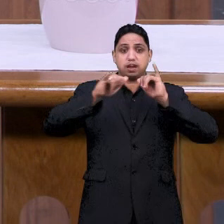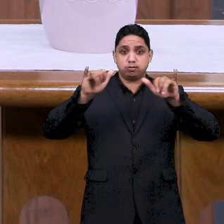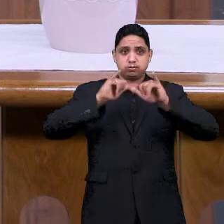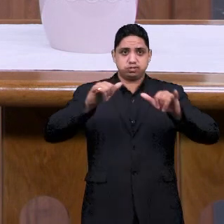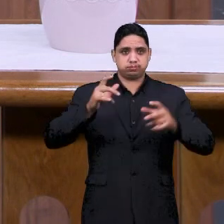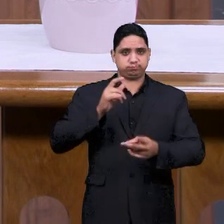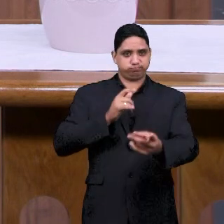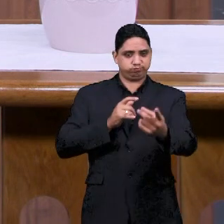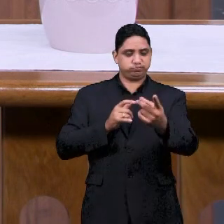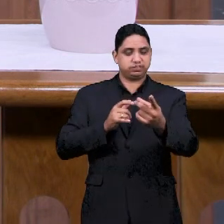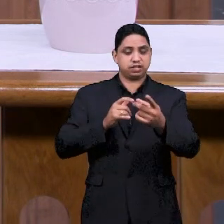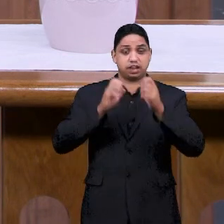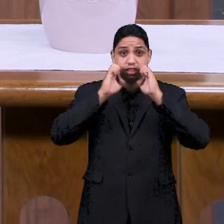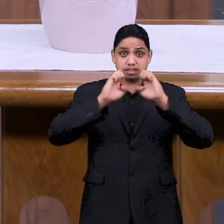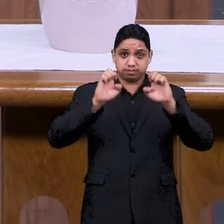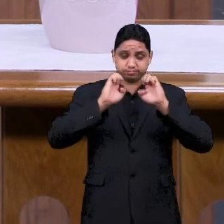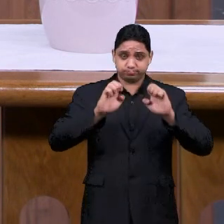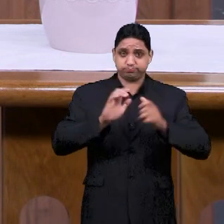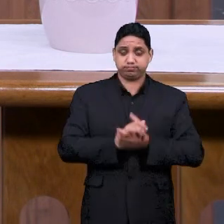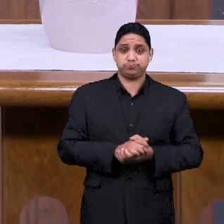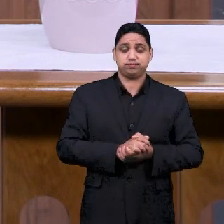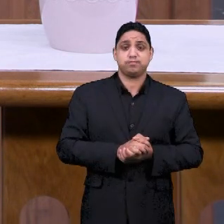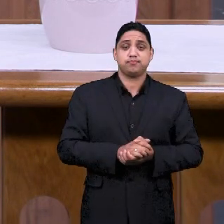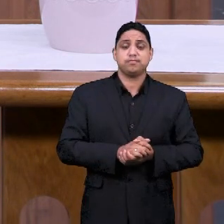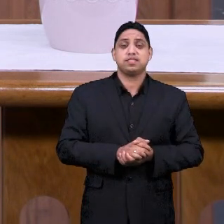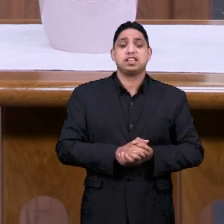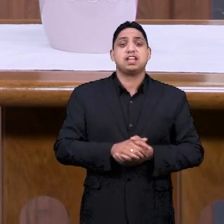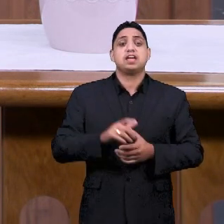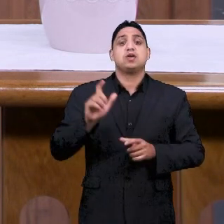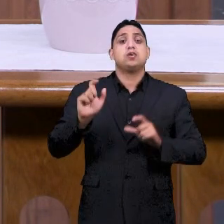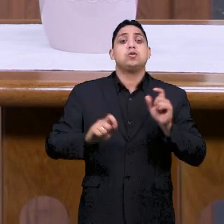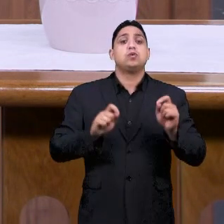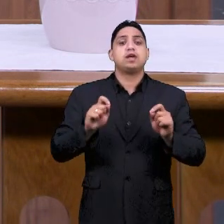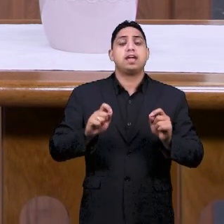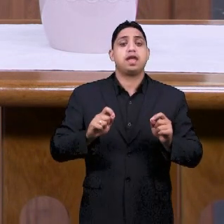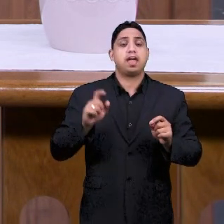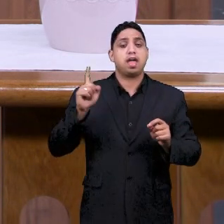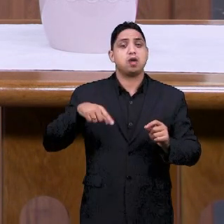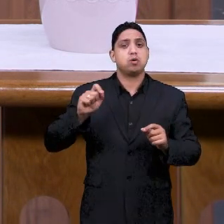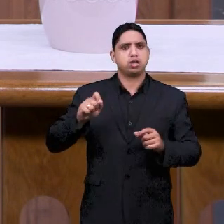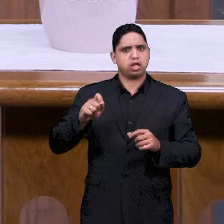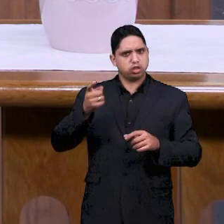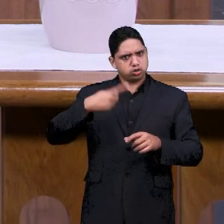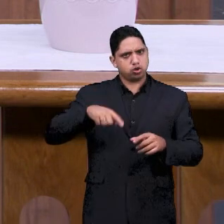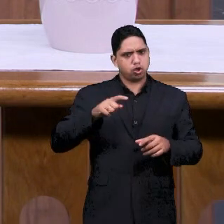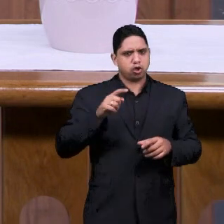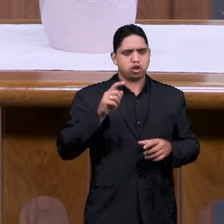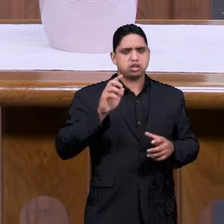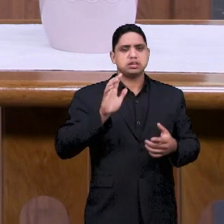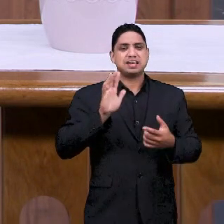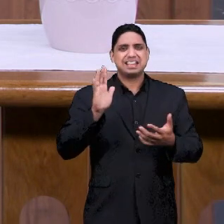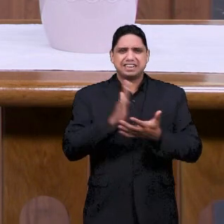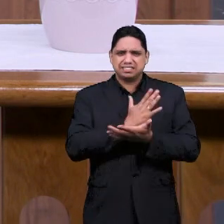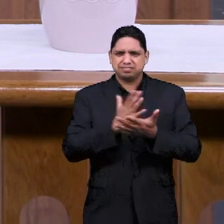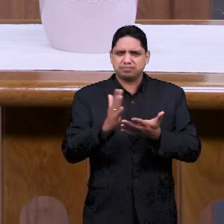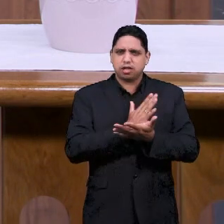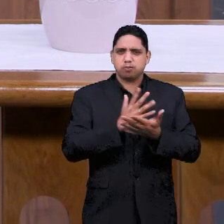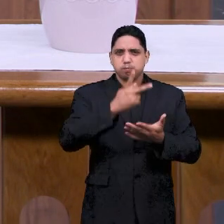assistées par les chaînes de TV, elles vont pouvoir regarder la programmation en annonçant l'évangile